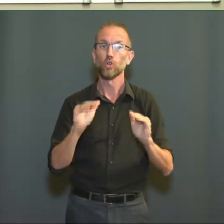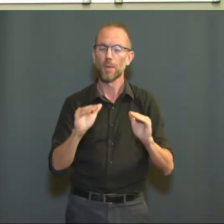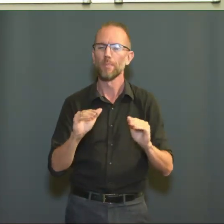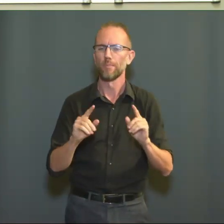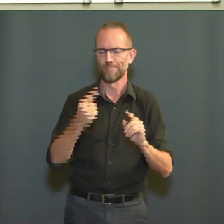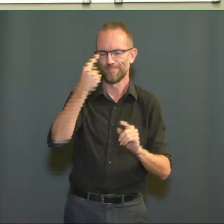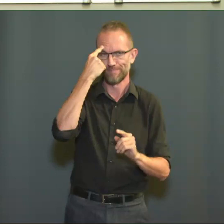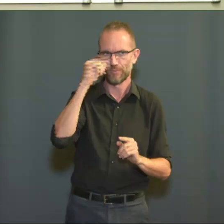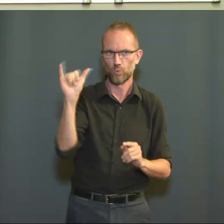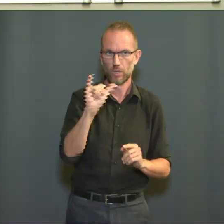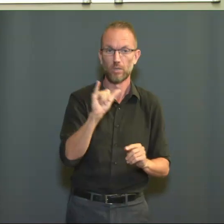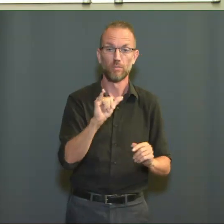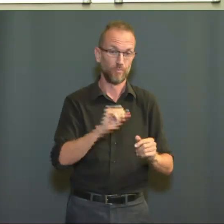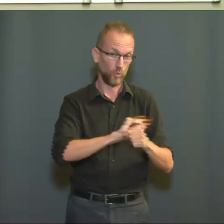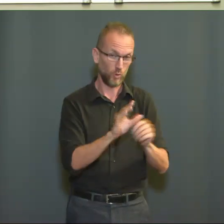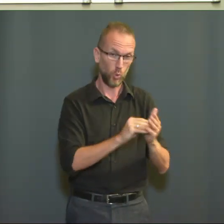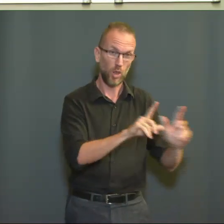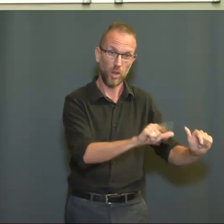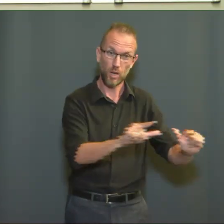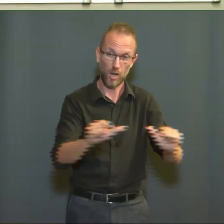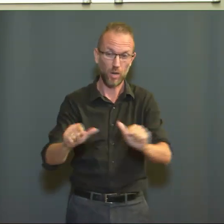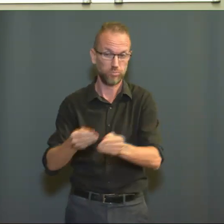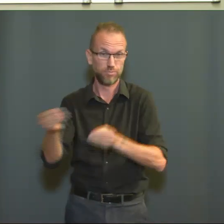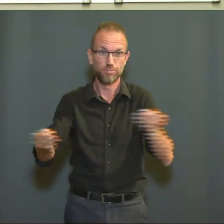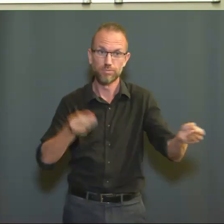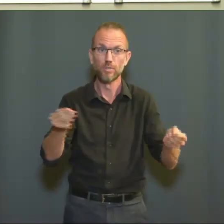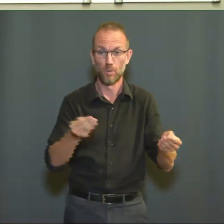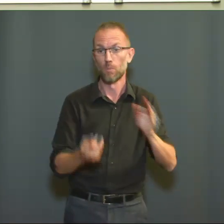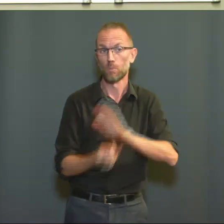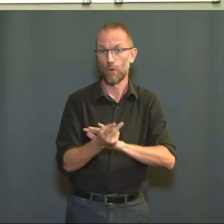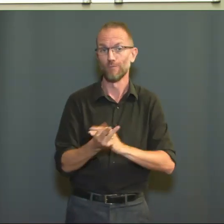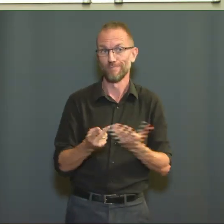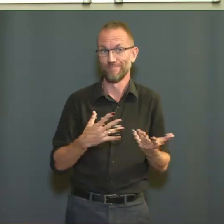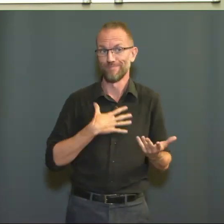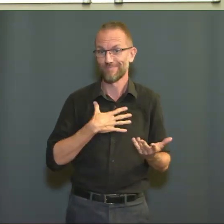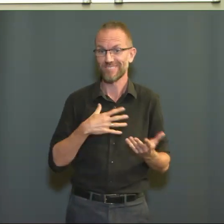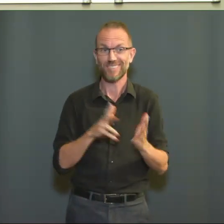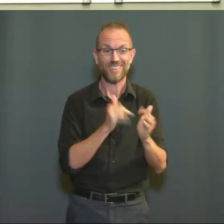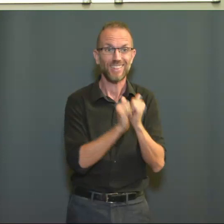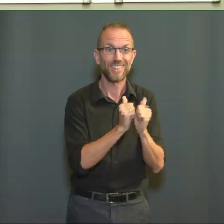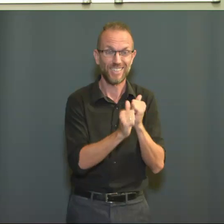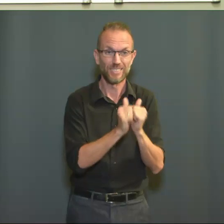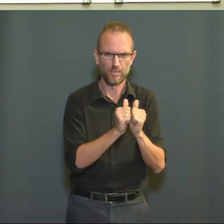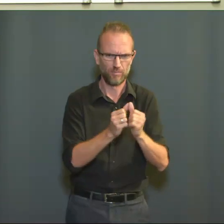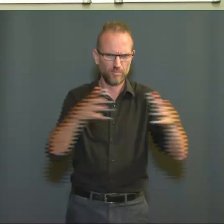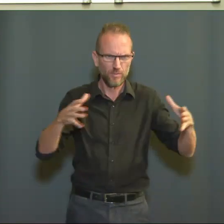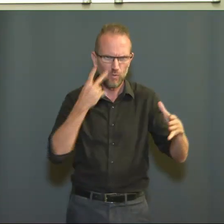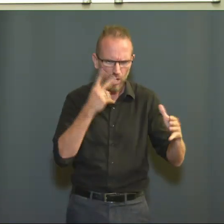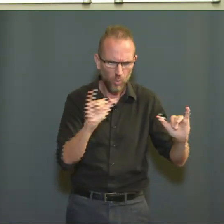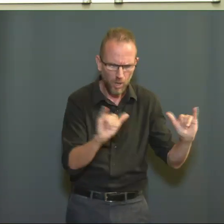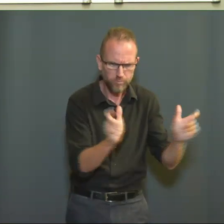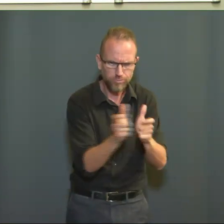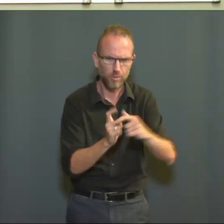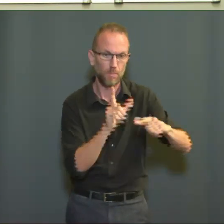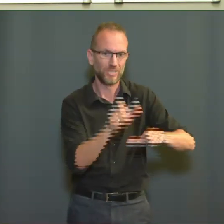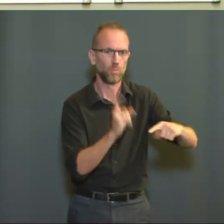pays, comme le témoigne le taux de tests positifs qui est de l'ordre de plus de 5%, ce qui reste très, très significatif.